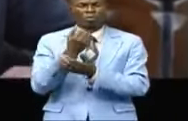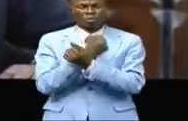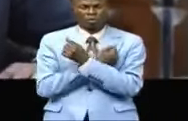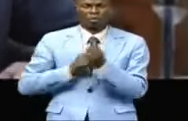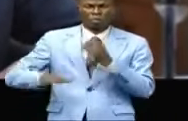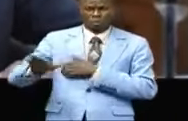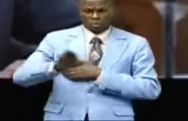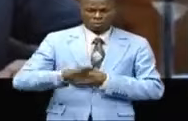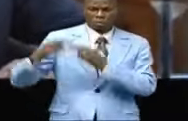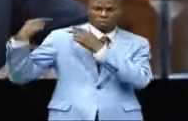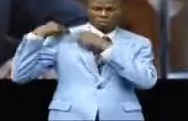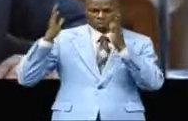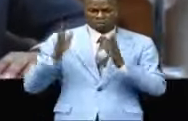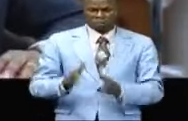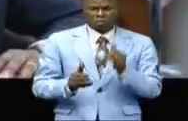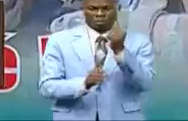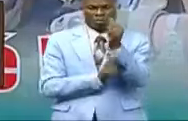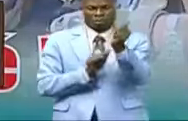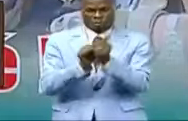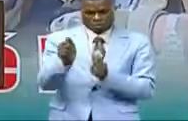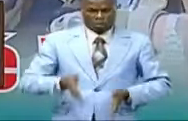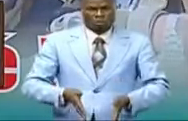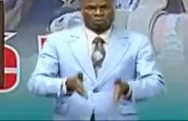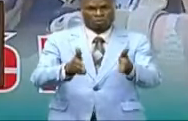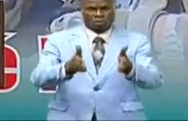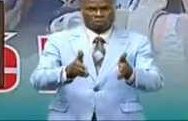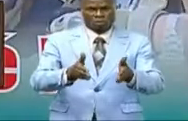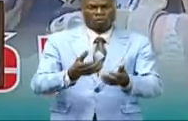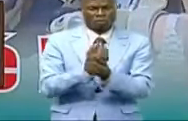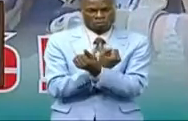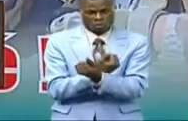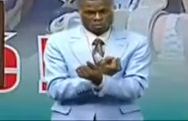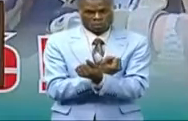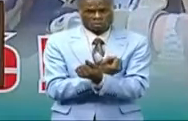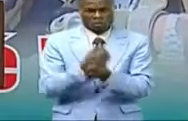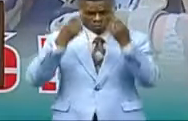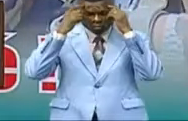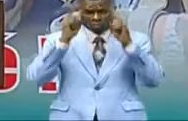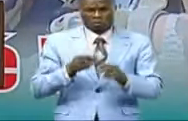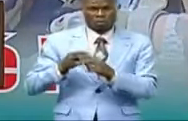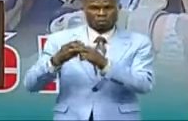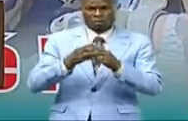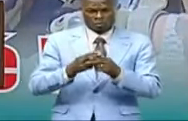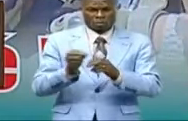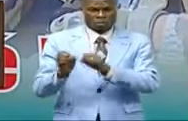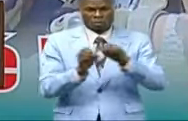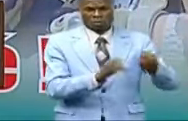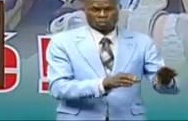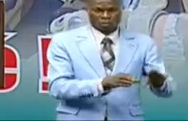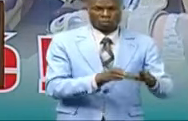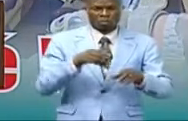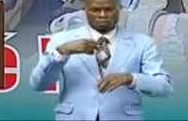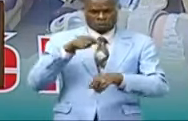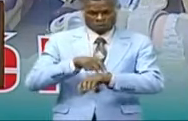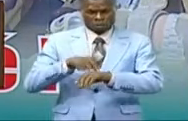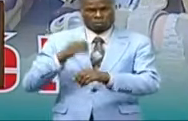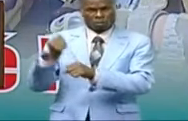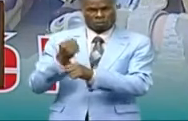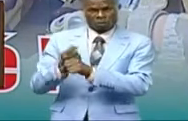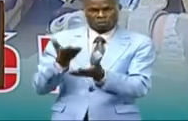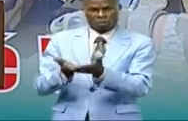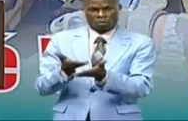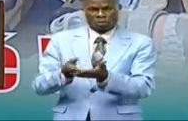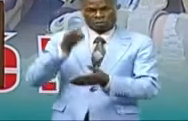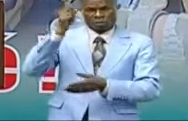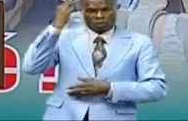à la responsabilité des usagers de la route, à la stricte observance des mesures de sécurité mises en place durant les travaux. Le Premier